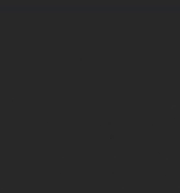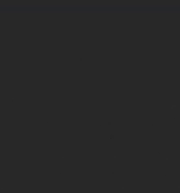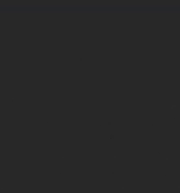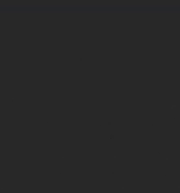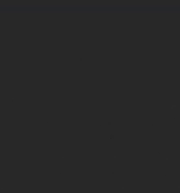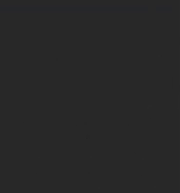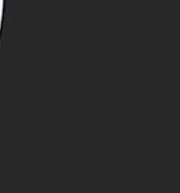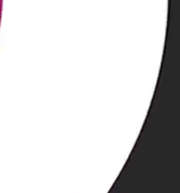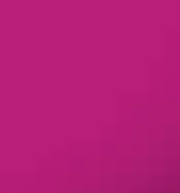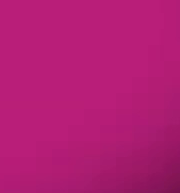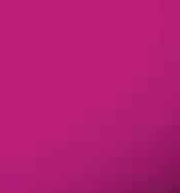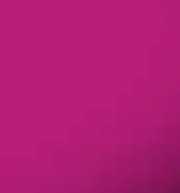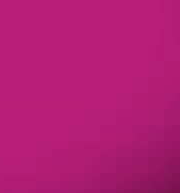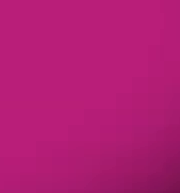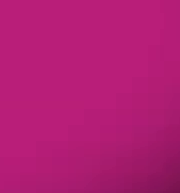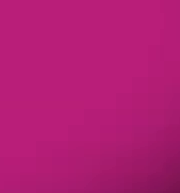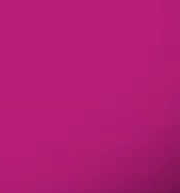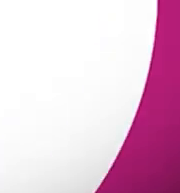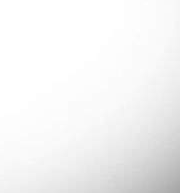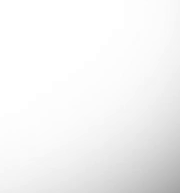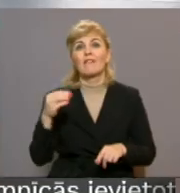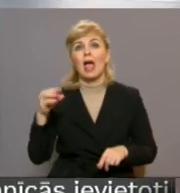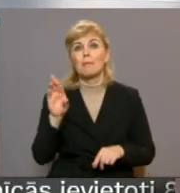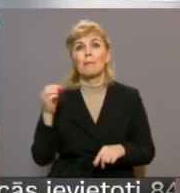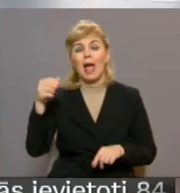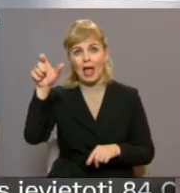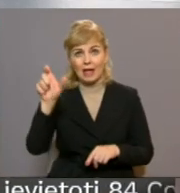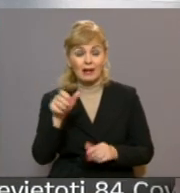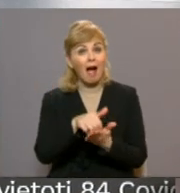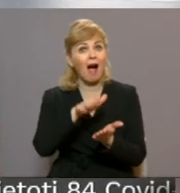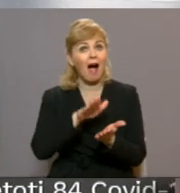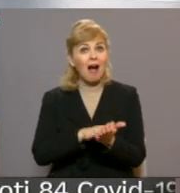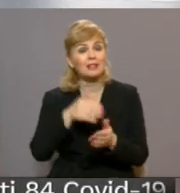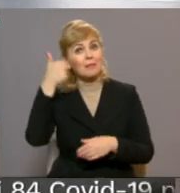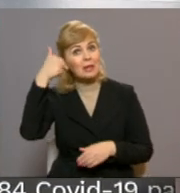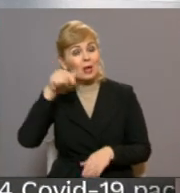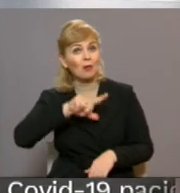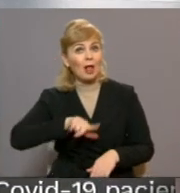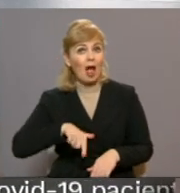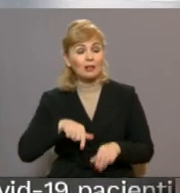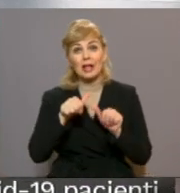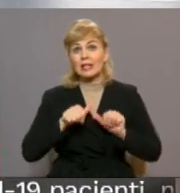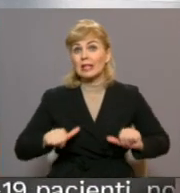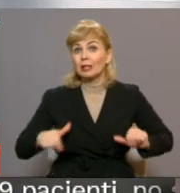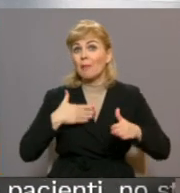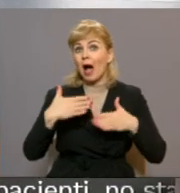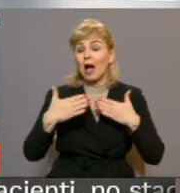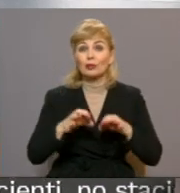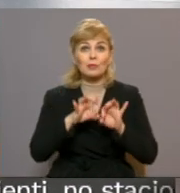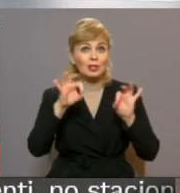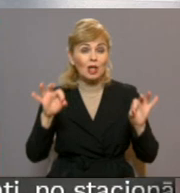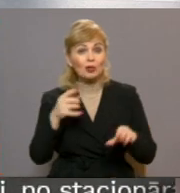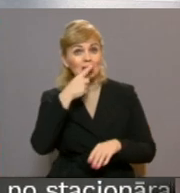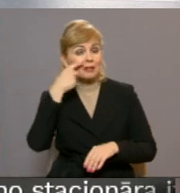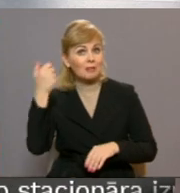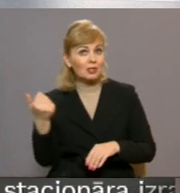Re, viss ēters ir te! Atzīmējot Igaunijas un Latvijas diplomātisko attiecību sākšanas